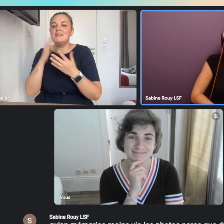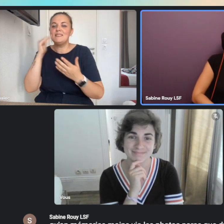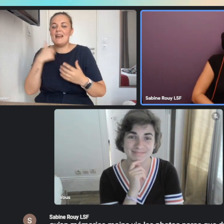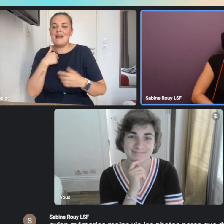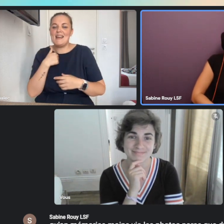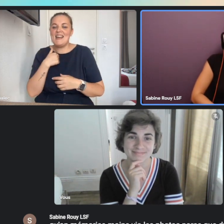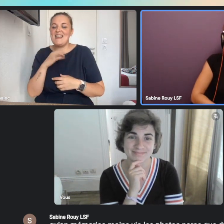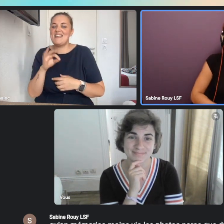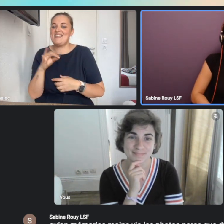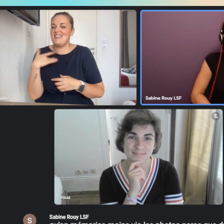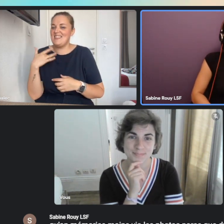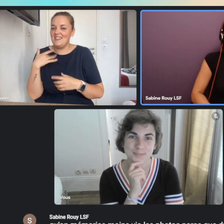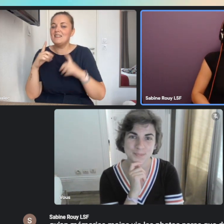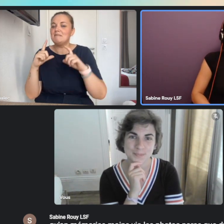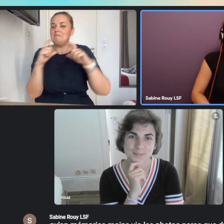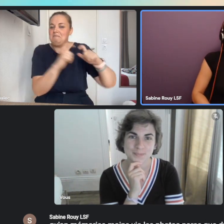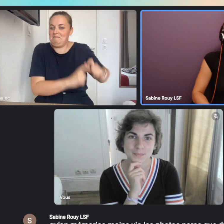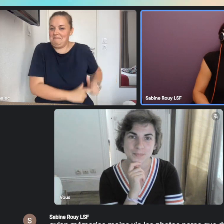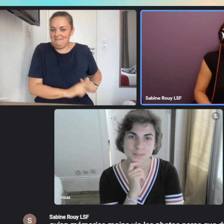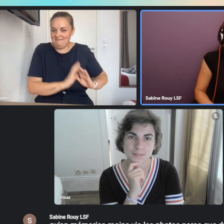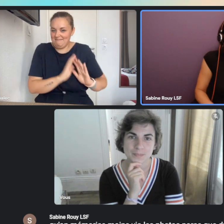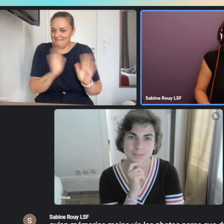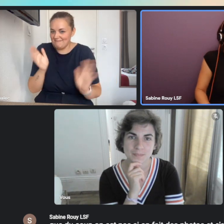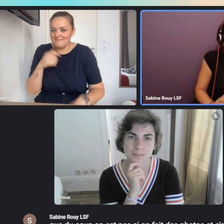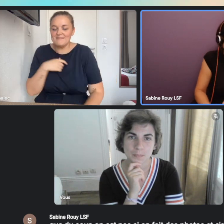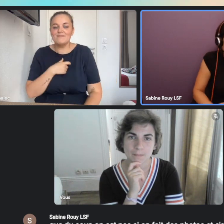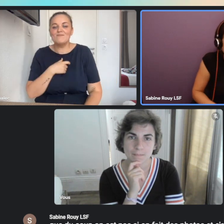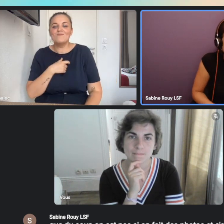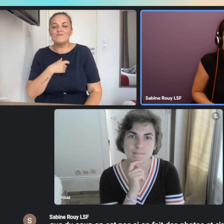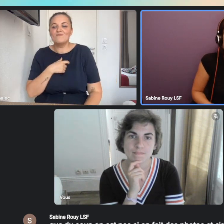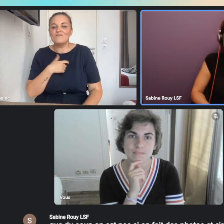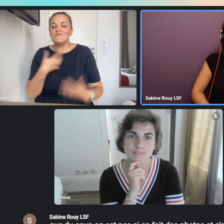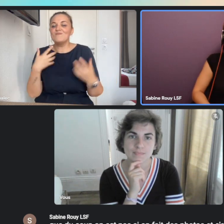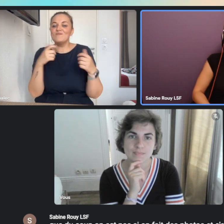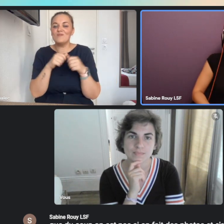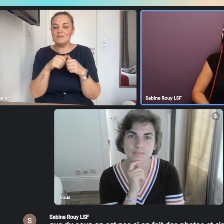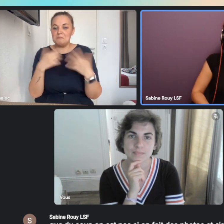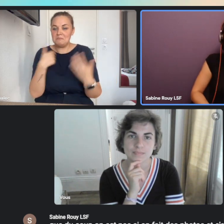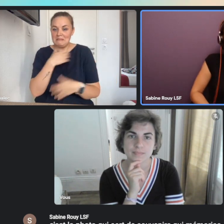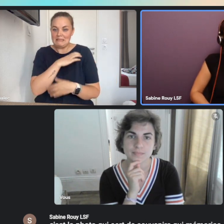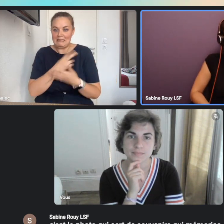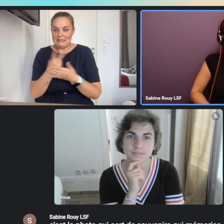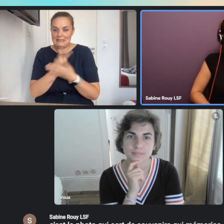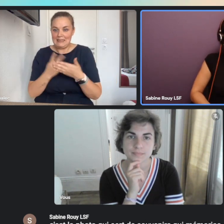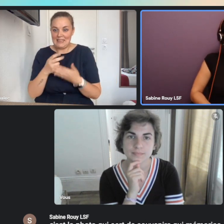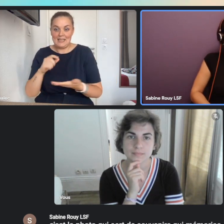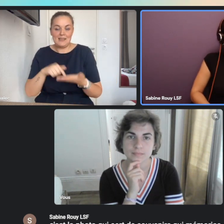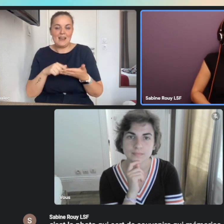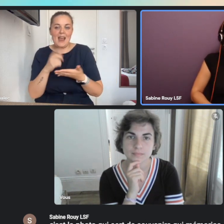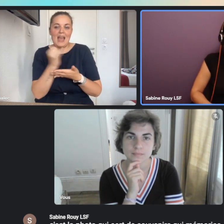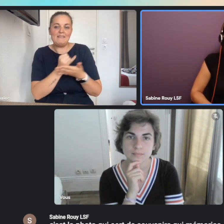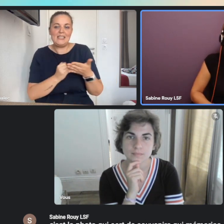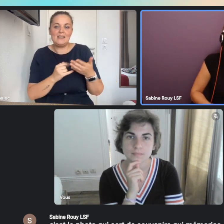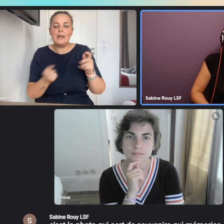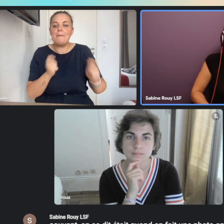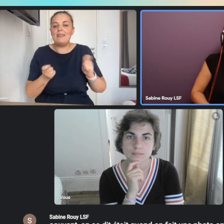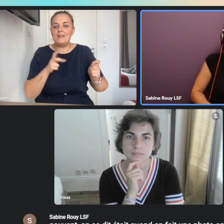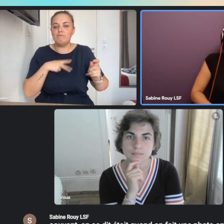Mince!» Et c'est pour ça que, bah, du coup, c'était intéressant. J'ai posé l'appareil photo et à la place, j'ai essayé